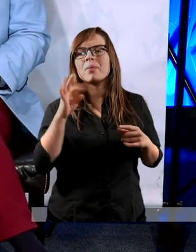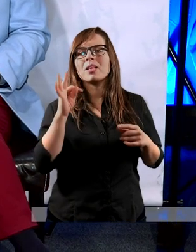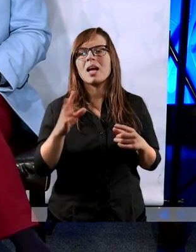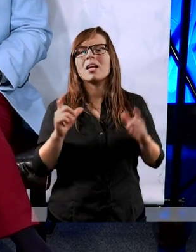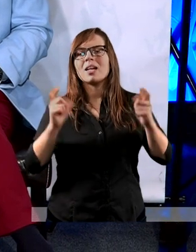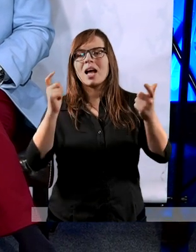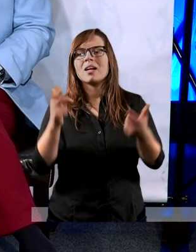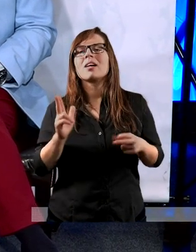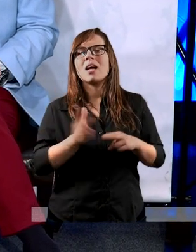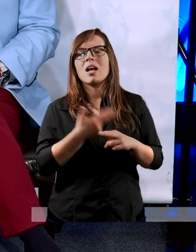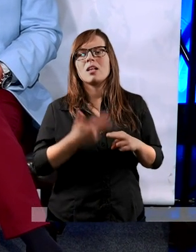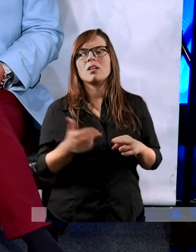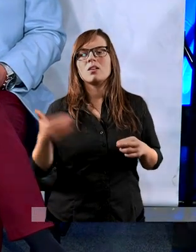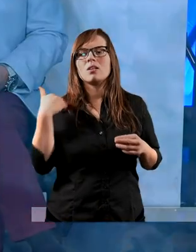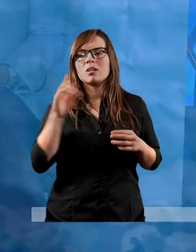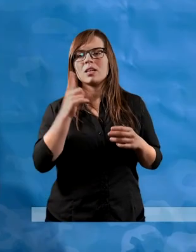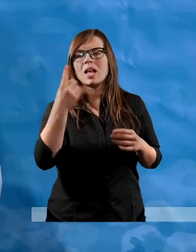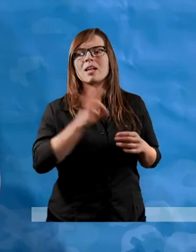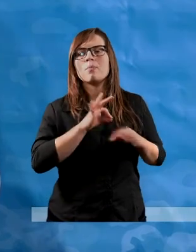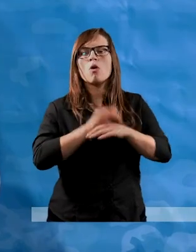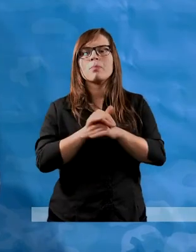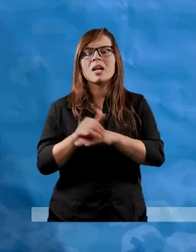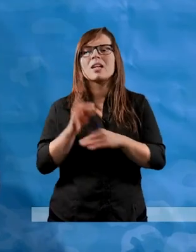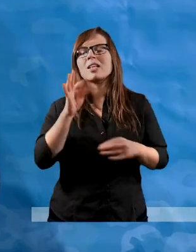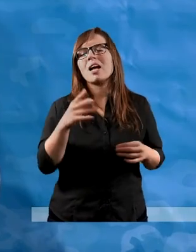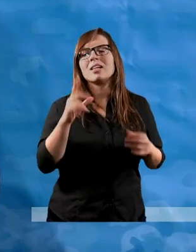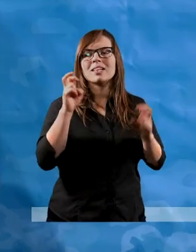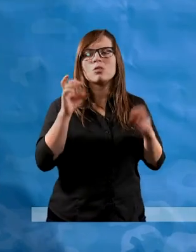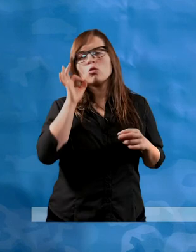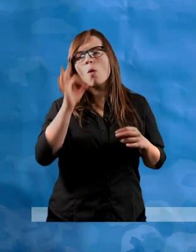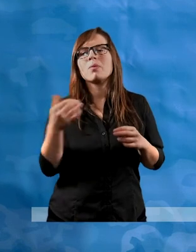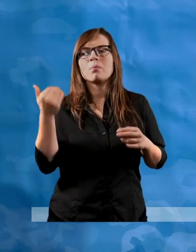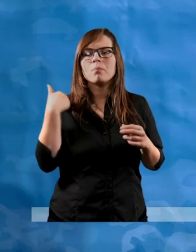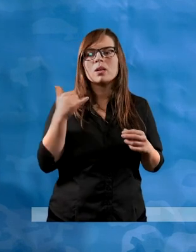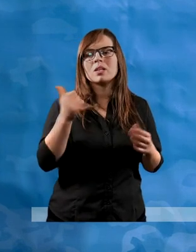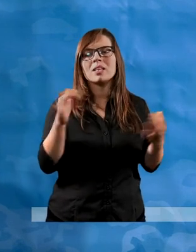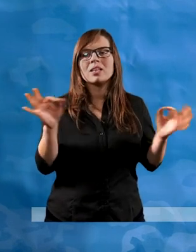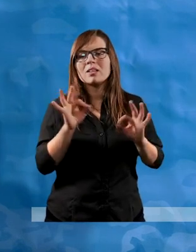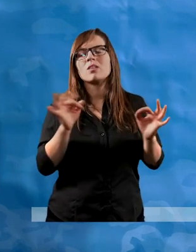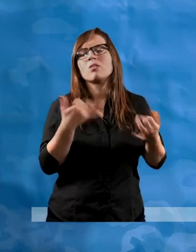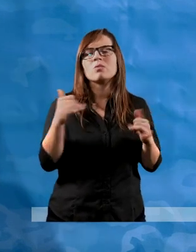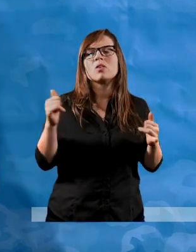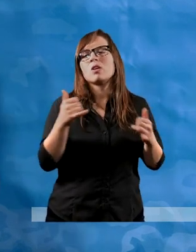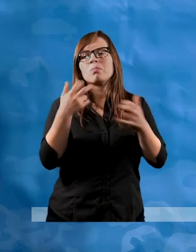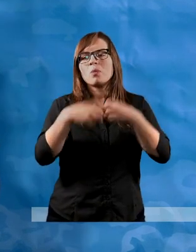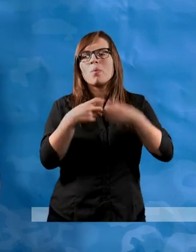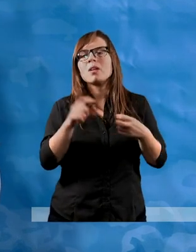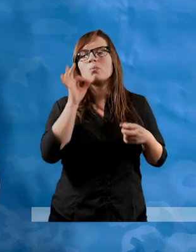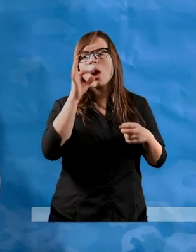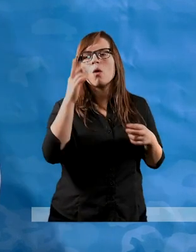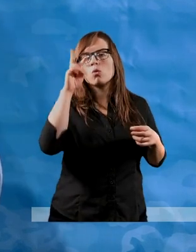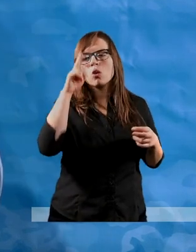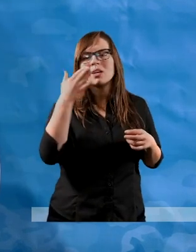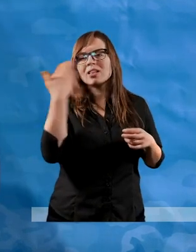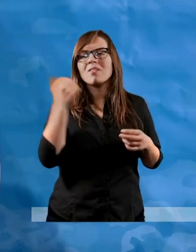takie zdarzenie, kiedy jeden z moich przyjaciół, dosyć dobrze sytuowany, kiedy tam był jakiś straszny krach na giełdzie, nawet mało